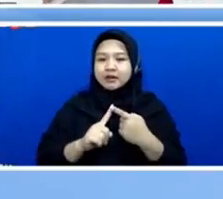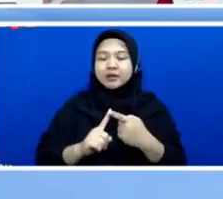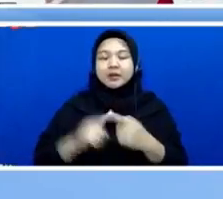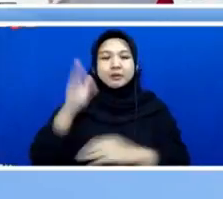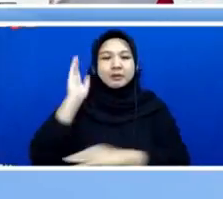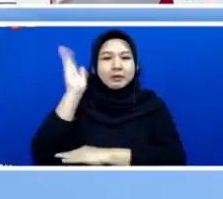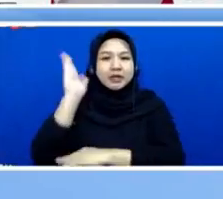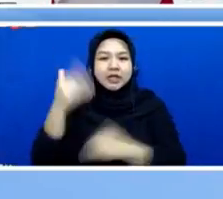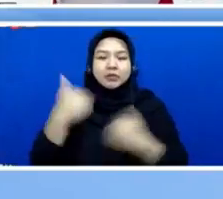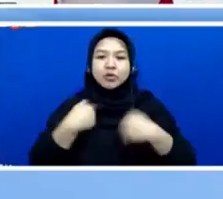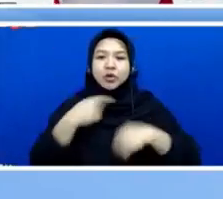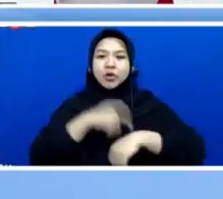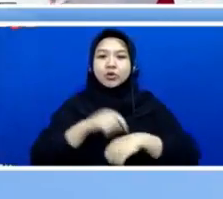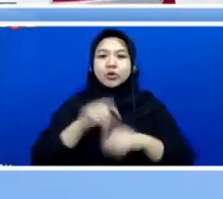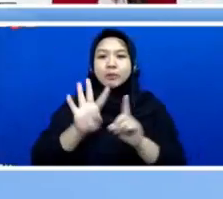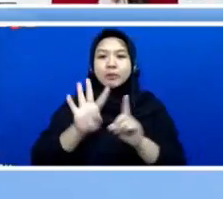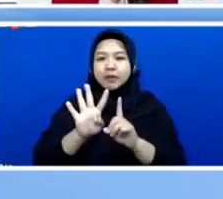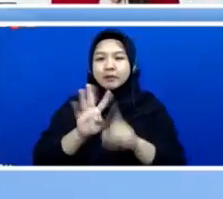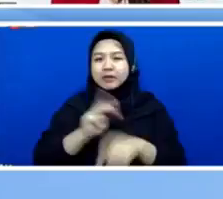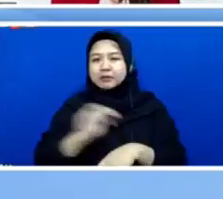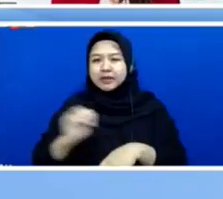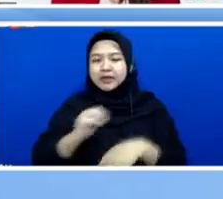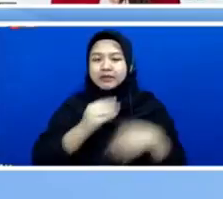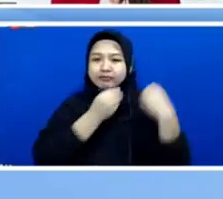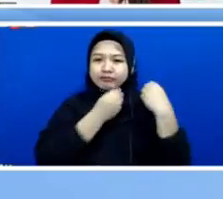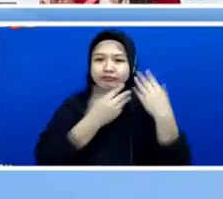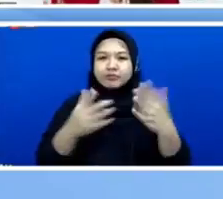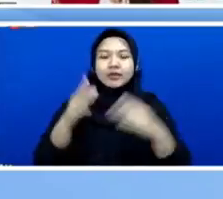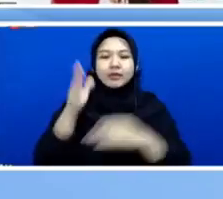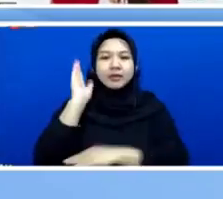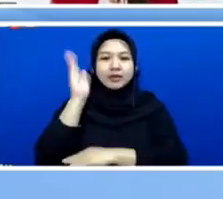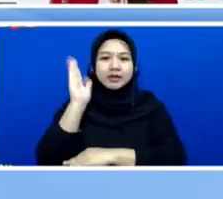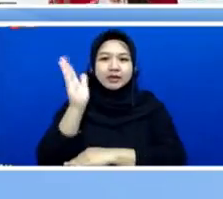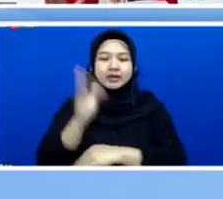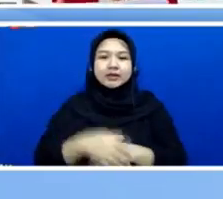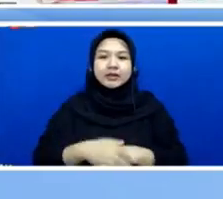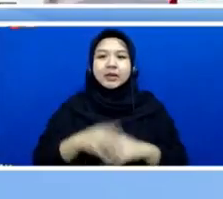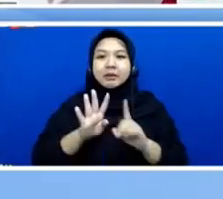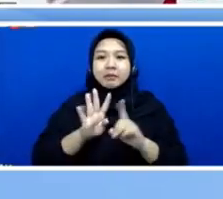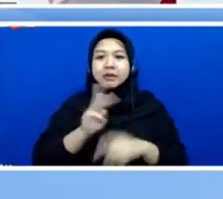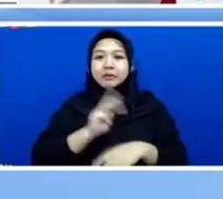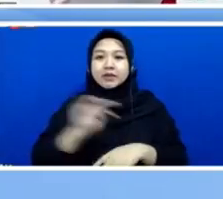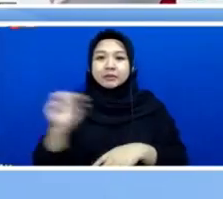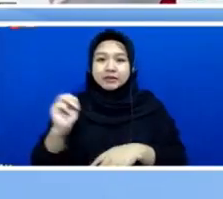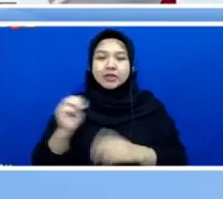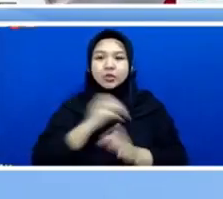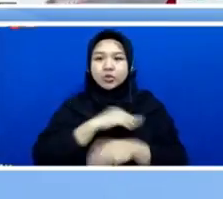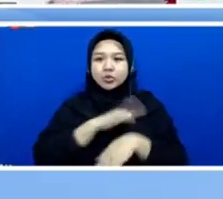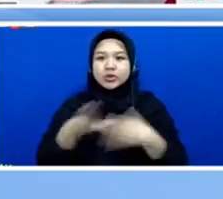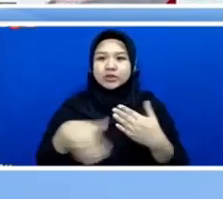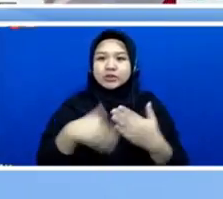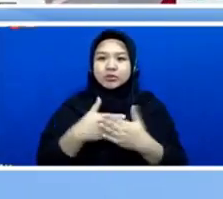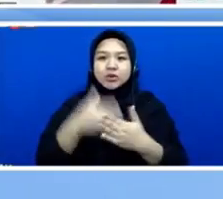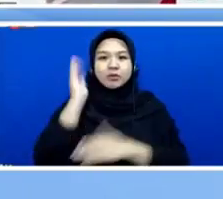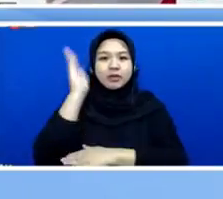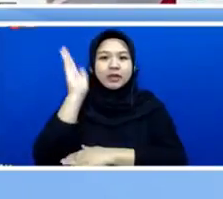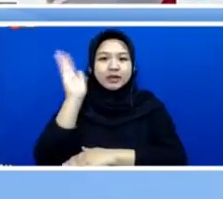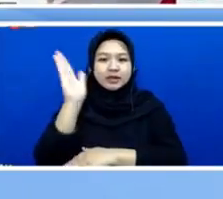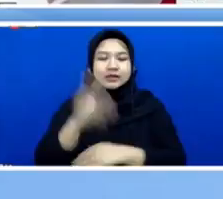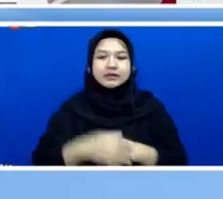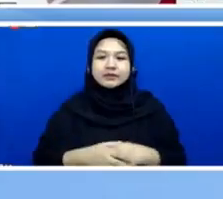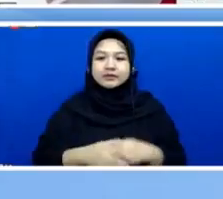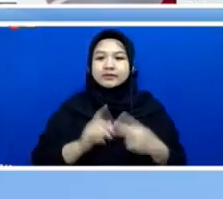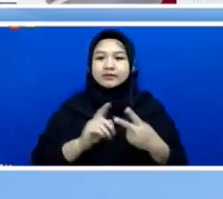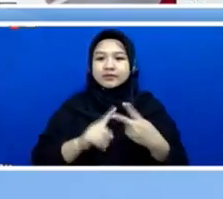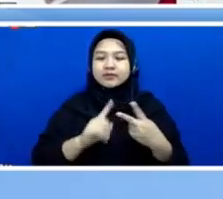pemateri memiliki waktu 14 menit untuk menyampaikan materinya, 14 menit untuk seluruh pemateri. Dan